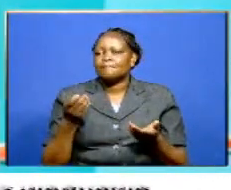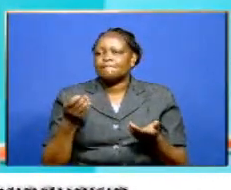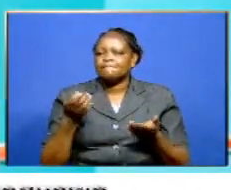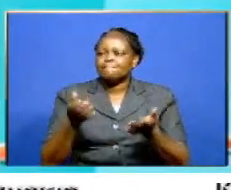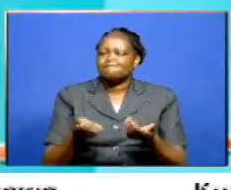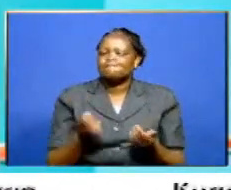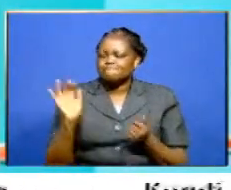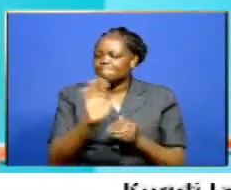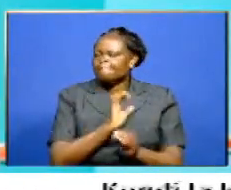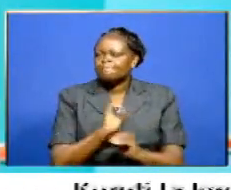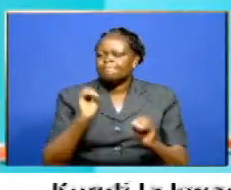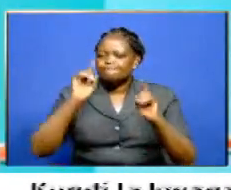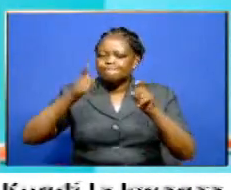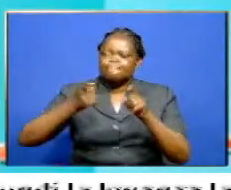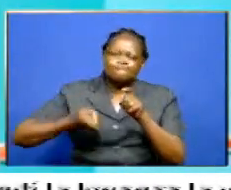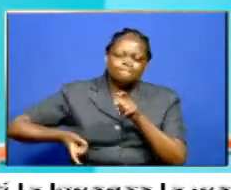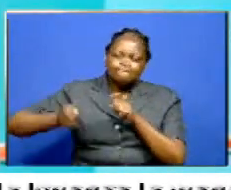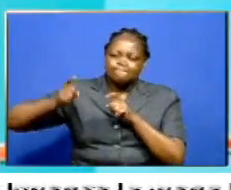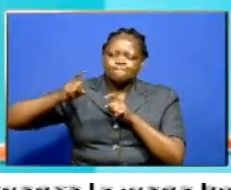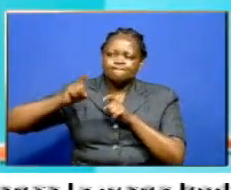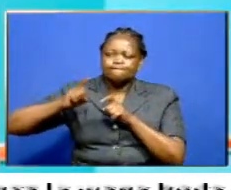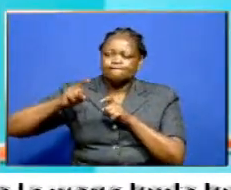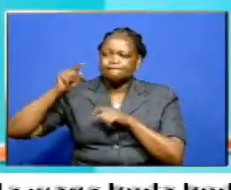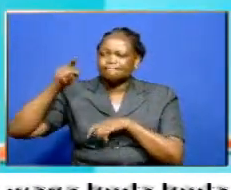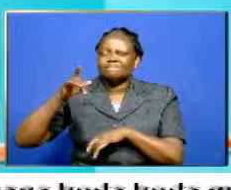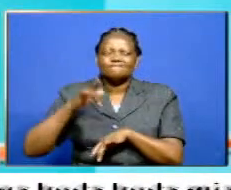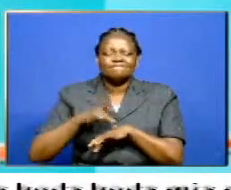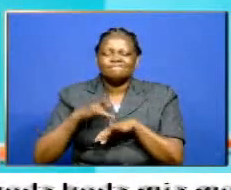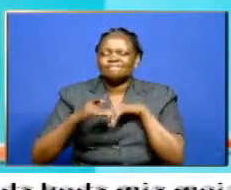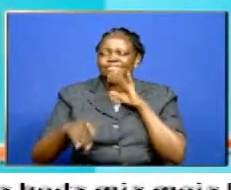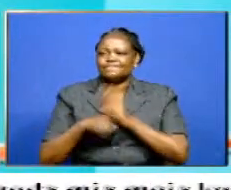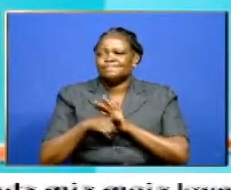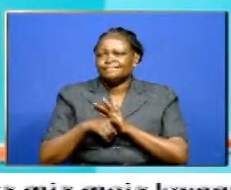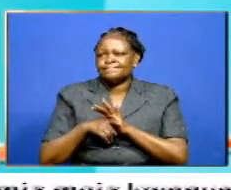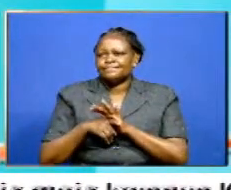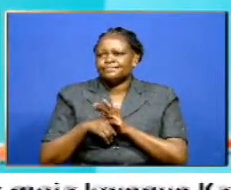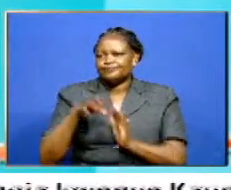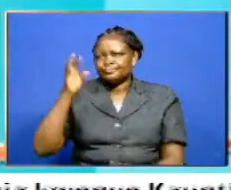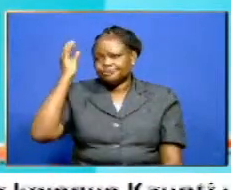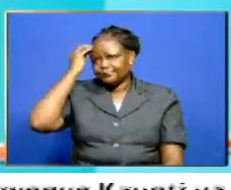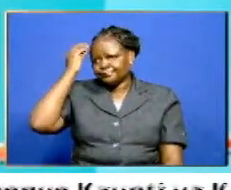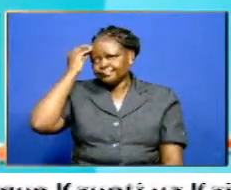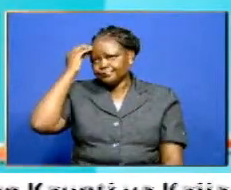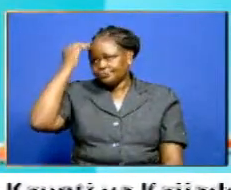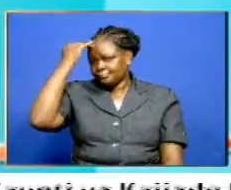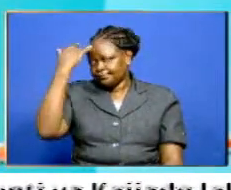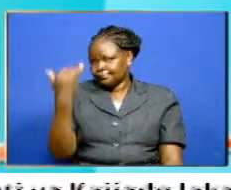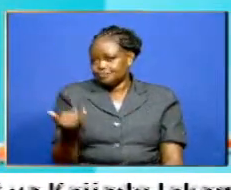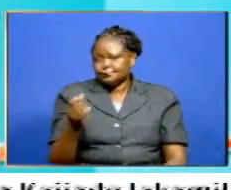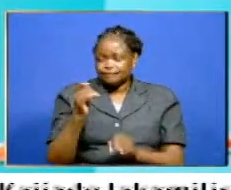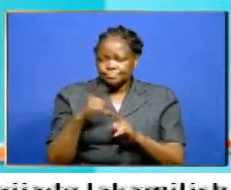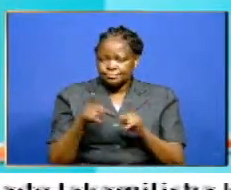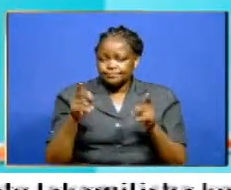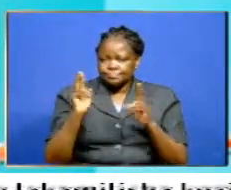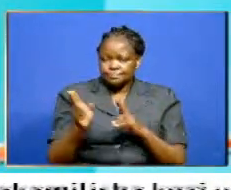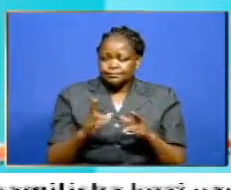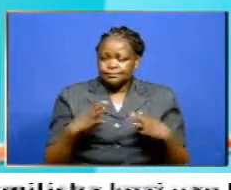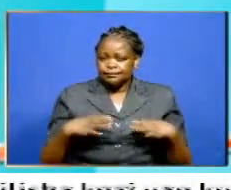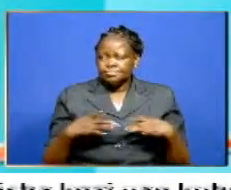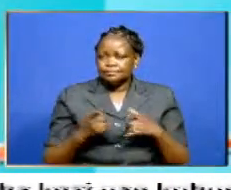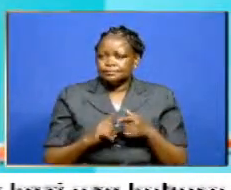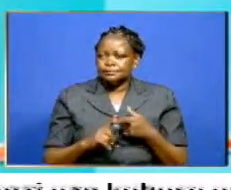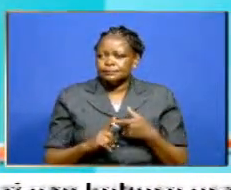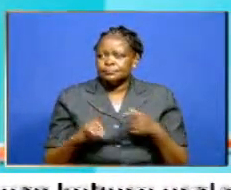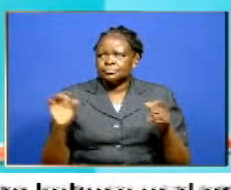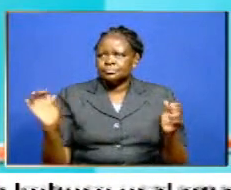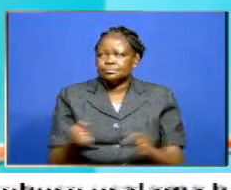Na hilo ni swala ambalo lina hurt masomo yetu ya juu, kwa sababu kama wewe ni mtu wa kawaida and then